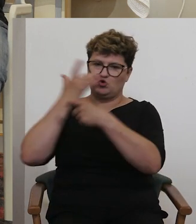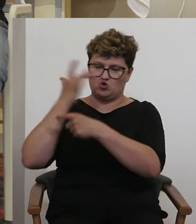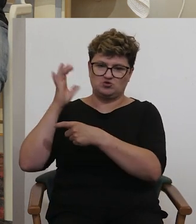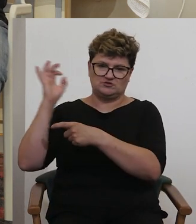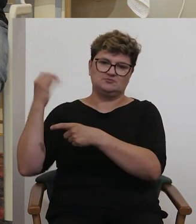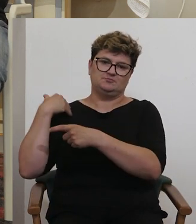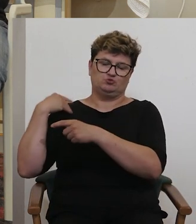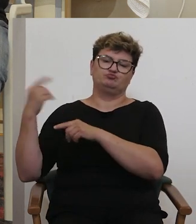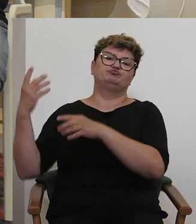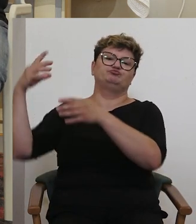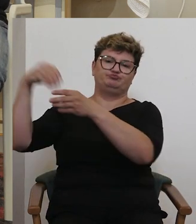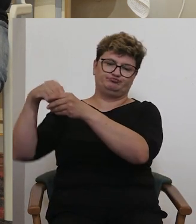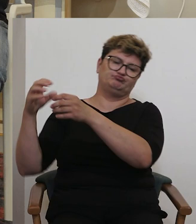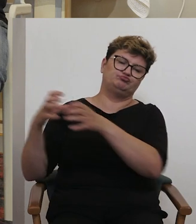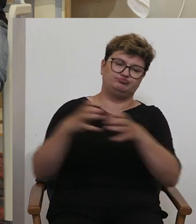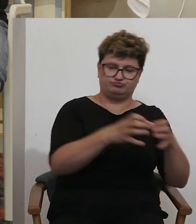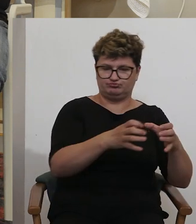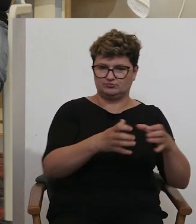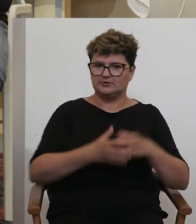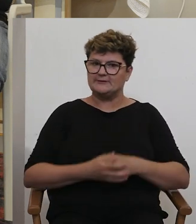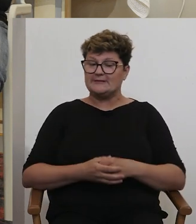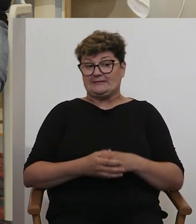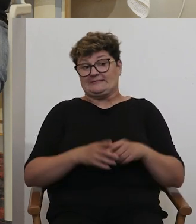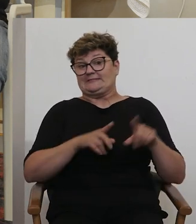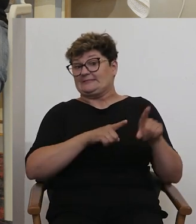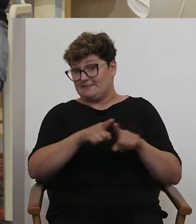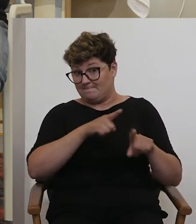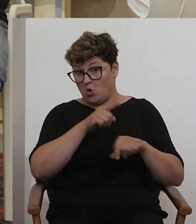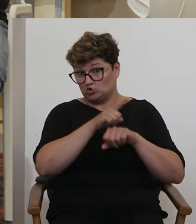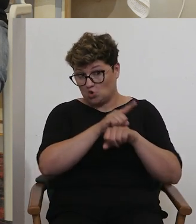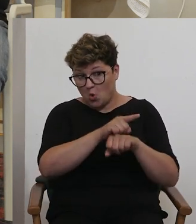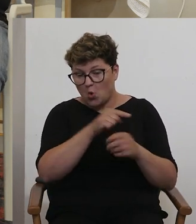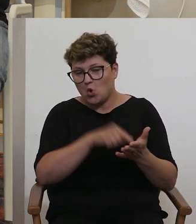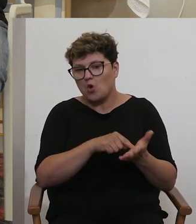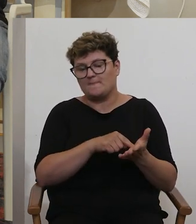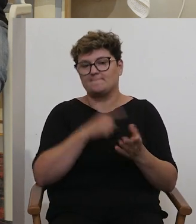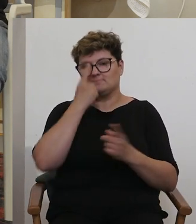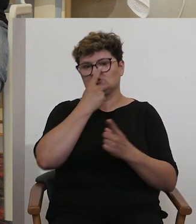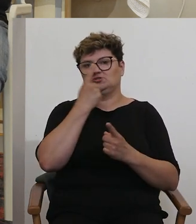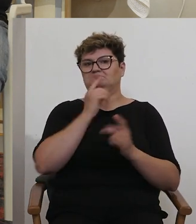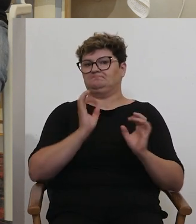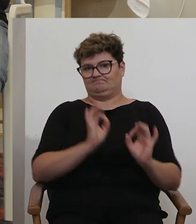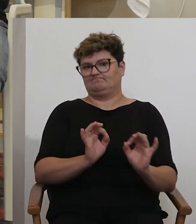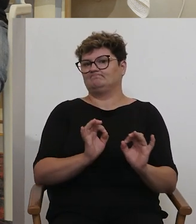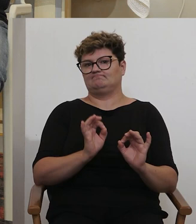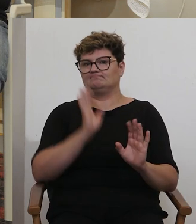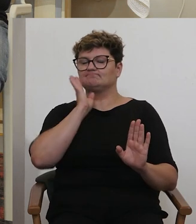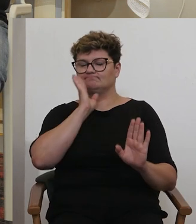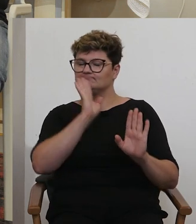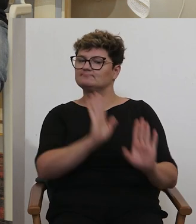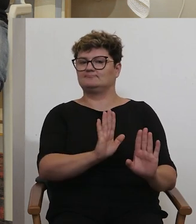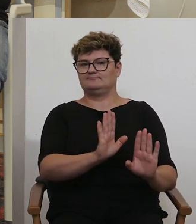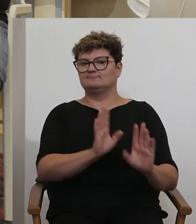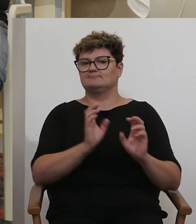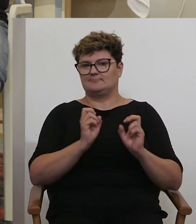się w brygadzie. Więc jeżeli chodzi o symbol, to uważam, że on się jak najbardziej broni, że ten